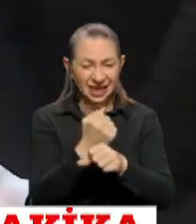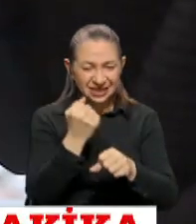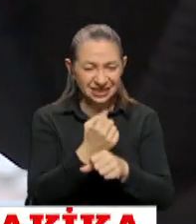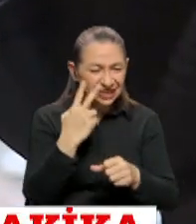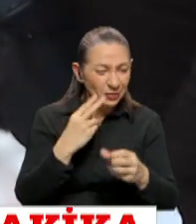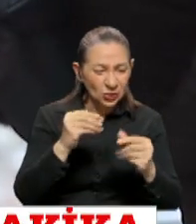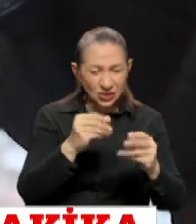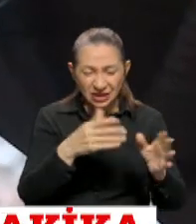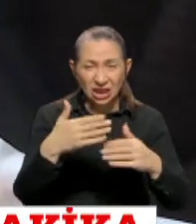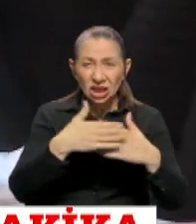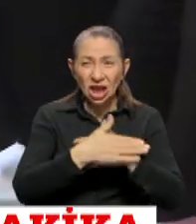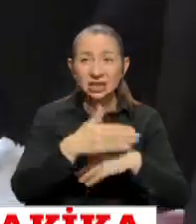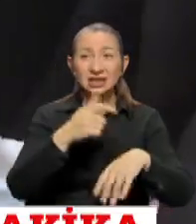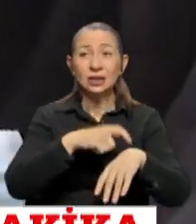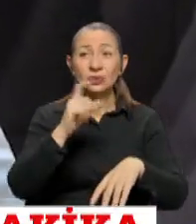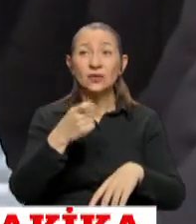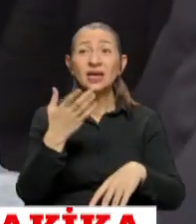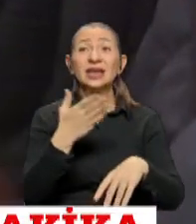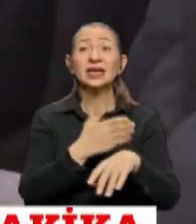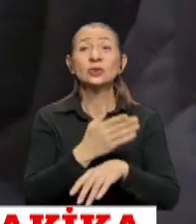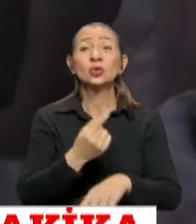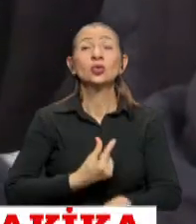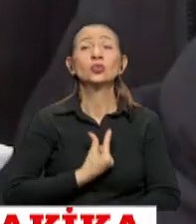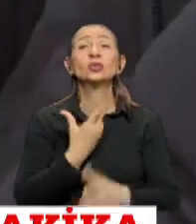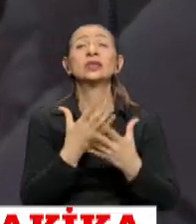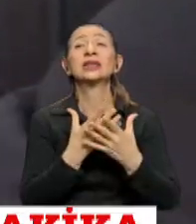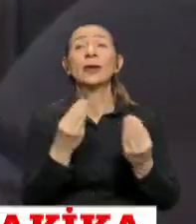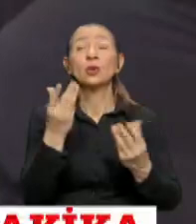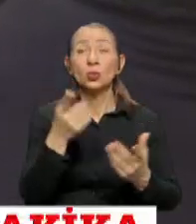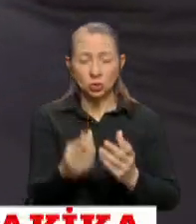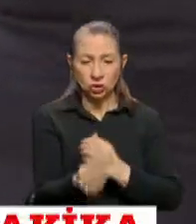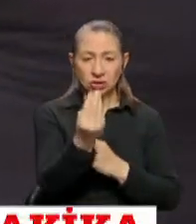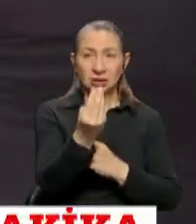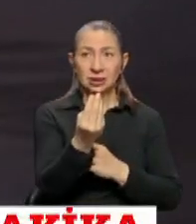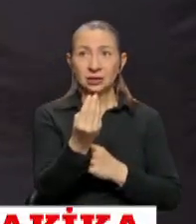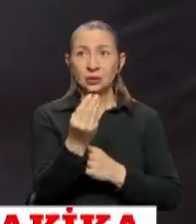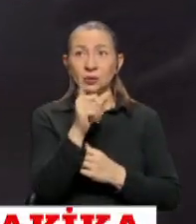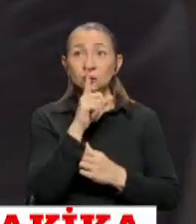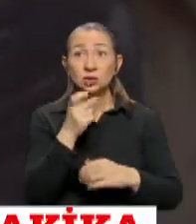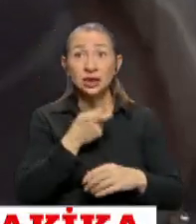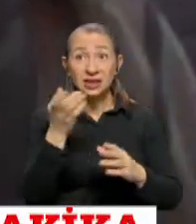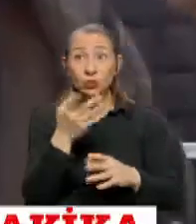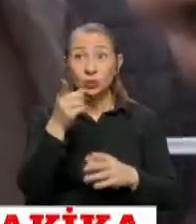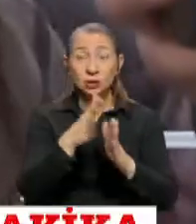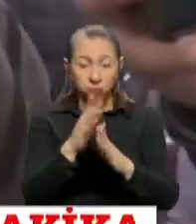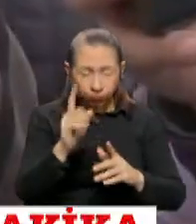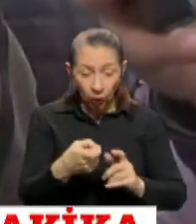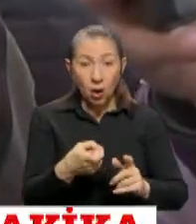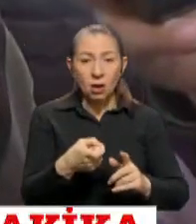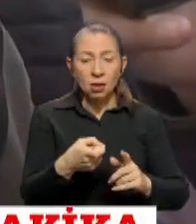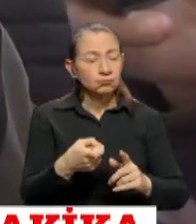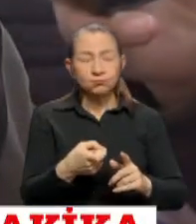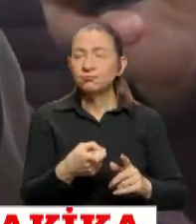temizlerken gece saatinde bulduk ve gerçekten umudumuzu kaybediyorduk ki aradan 100 saat geçmesine rağmen bu kitabı